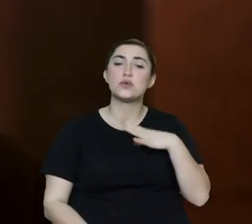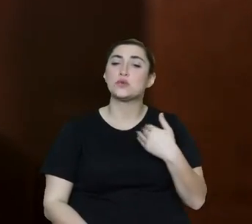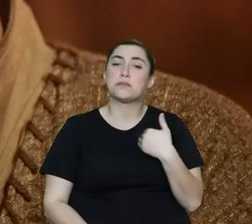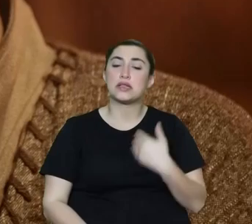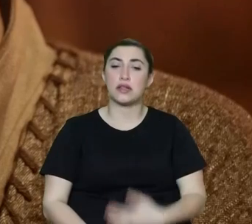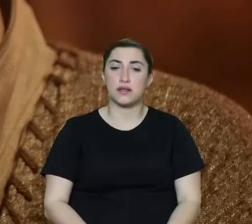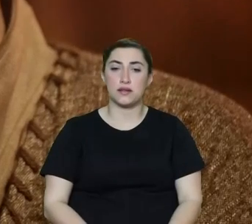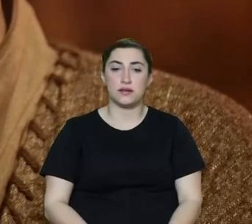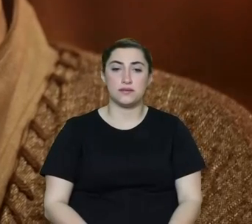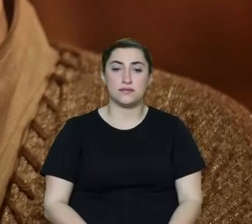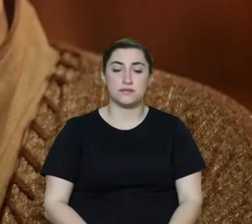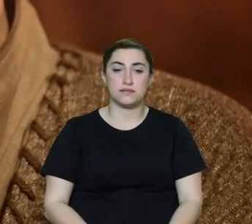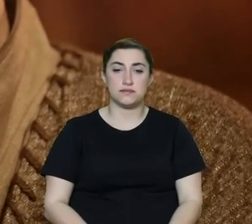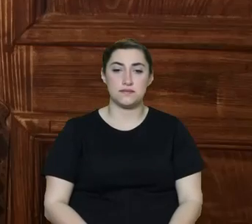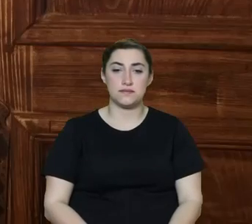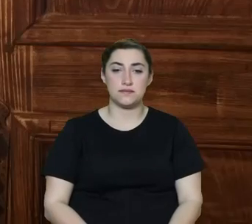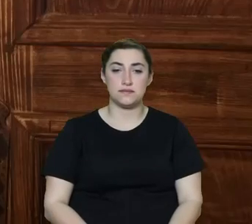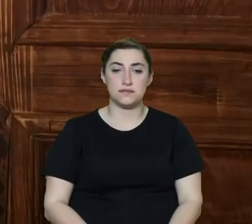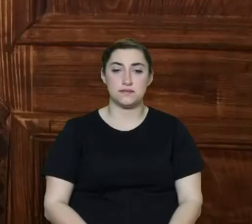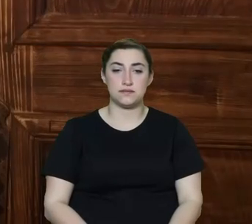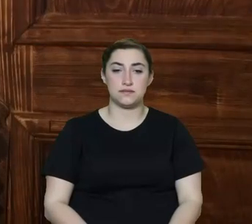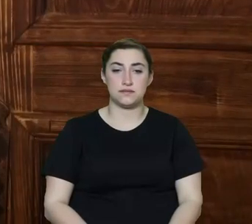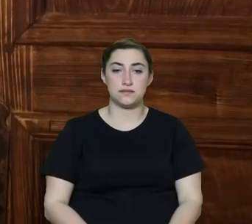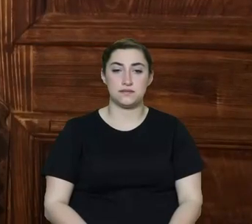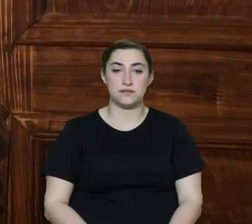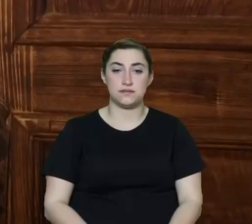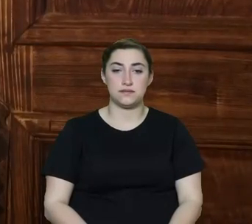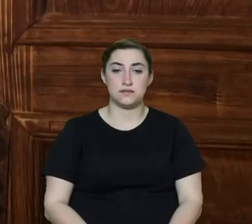istersin bizden? Kasım ilgiyle daha bir yanaştı kapıya.